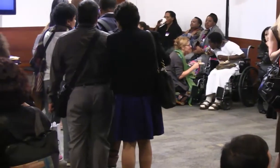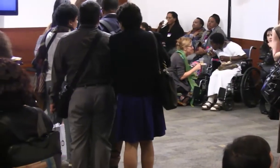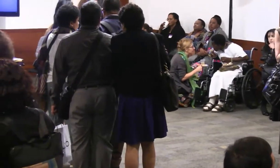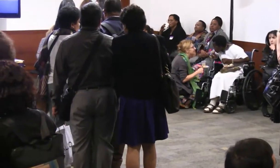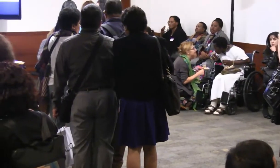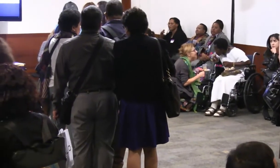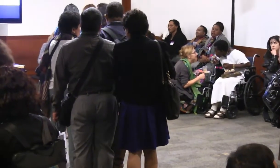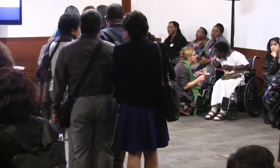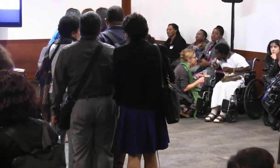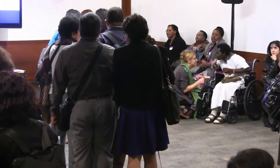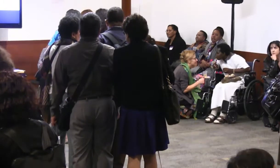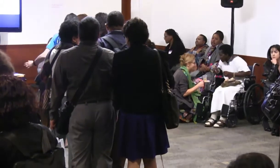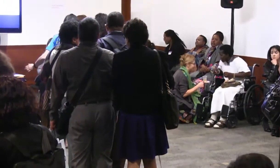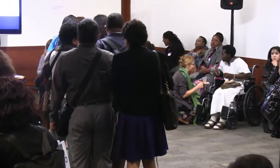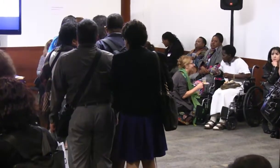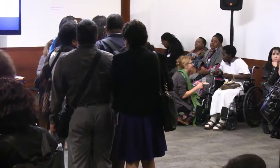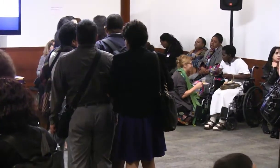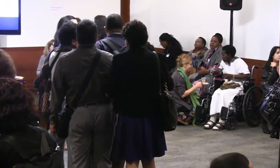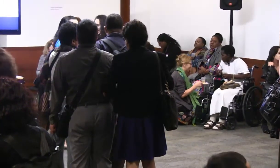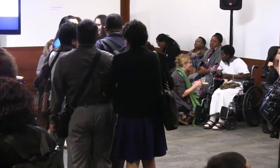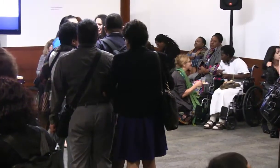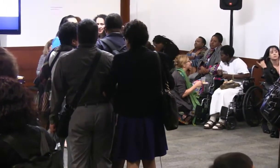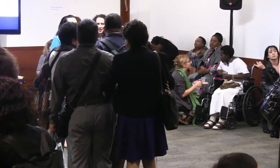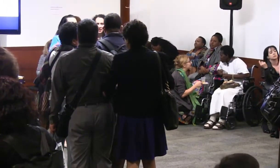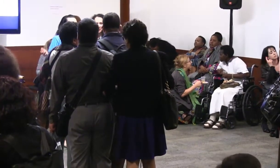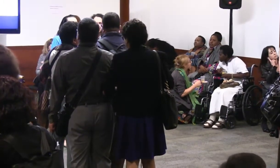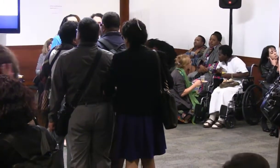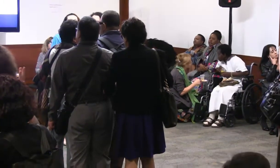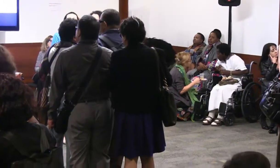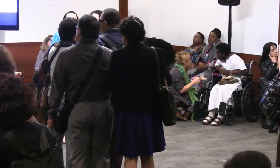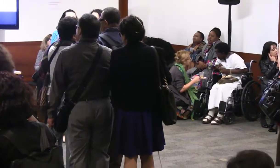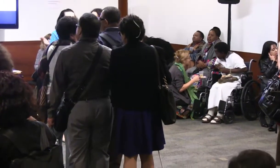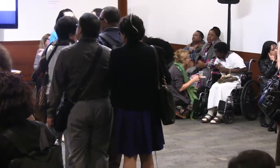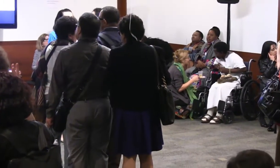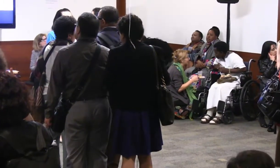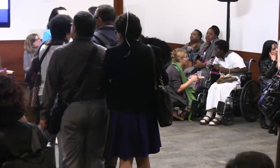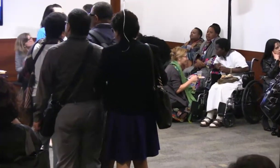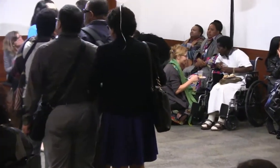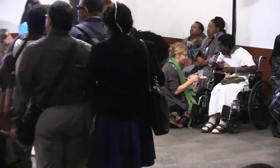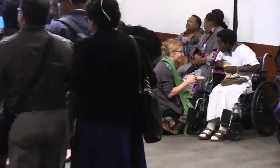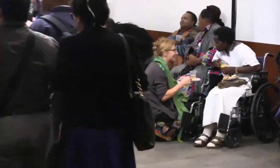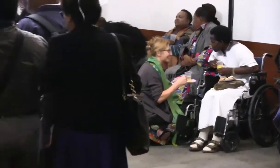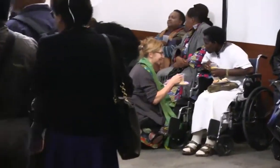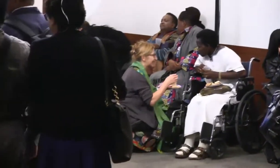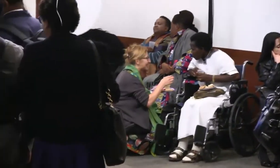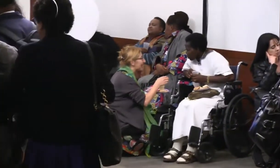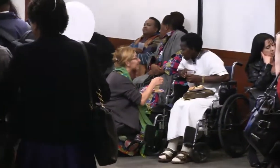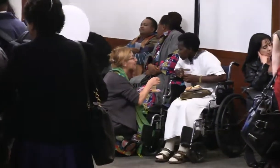ayé lè o ọ̀rẹ́ mi ráyé sọ̀rọ̀.